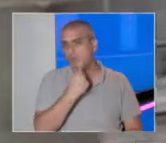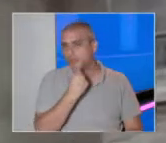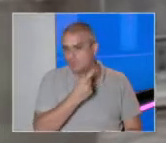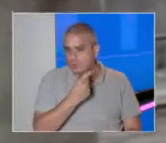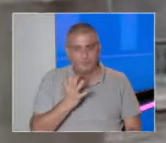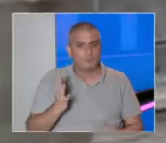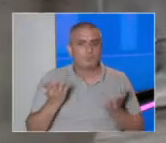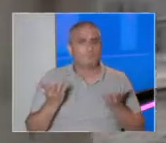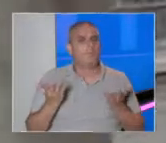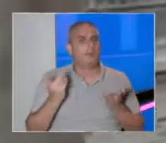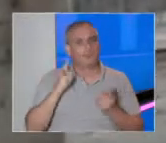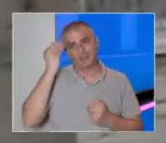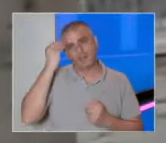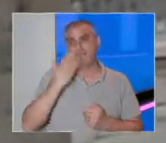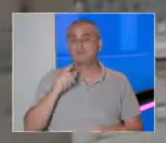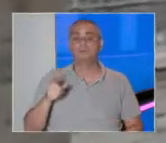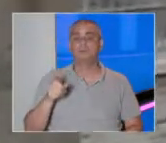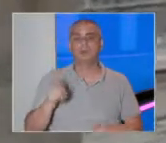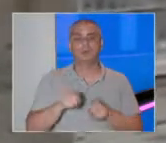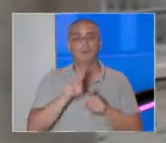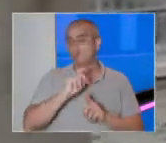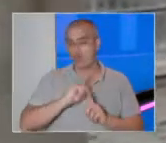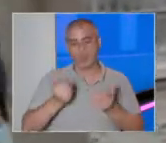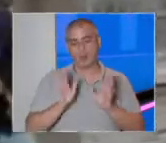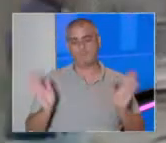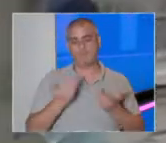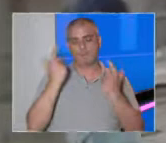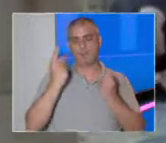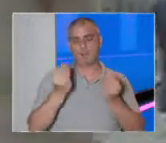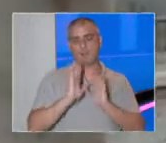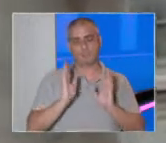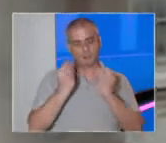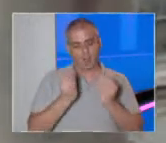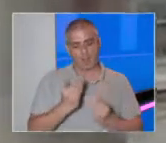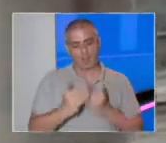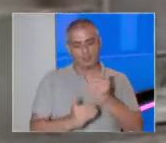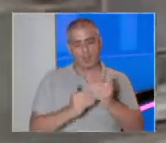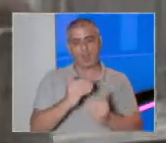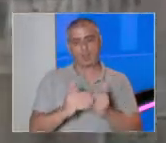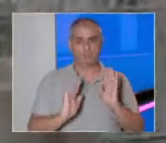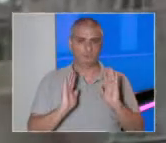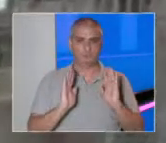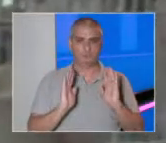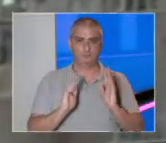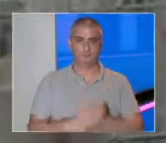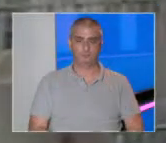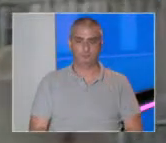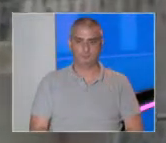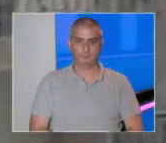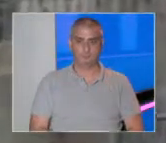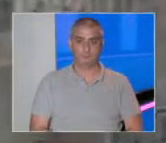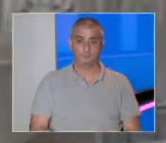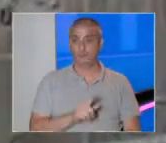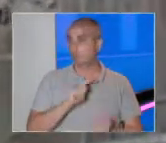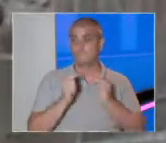לו, אמר, צריכים ללמוד מישראל פה בעניין הזה, לא לפתוח מהר את הדברים, לעשות את זה במתינות. יש